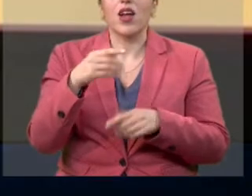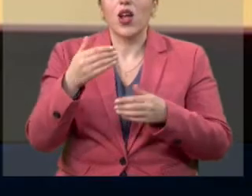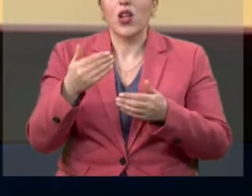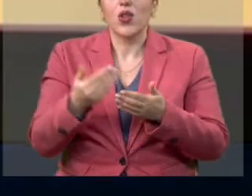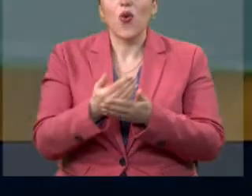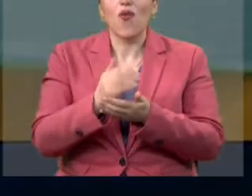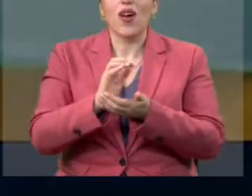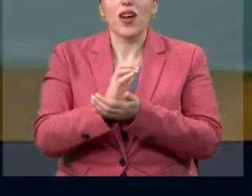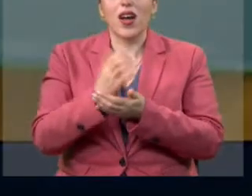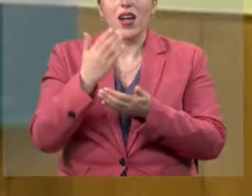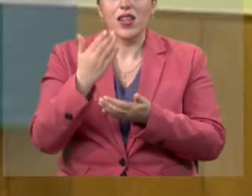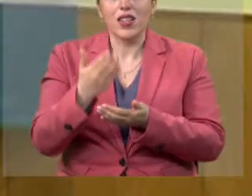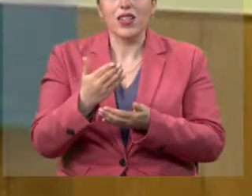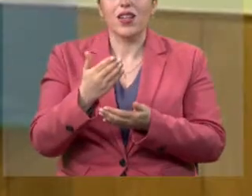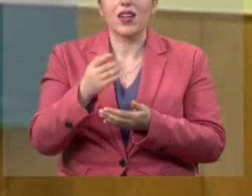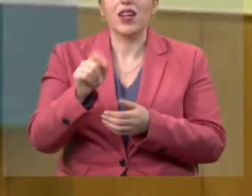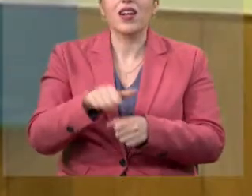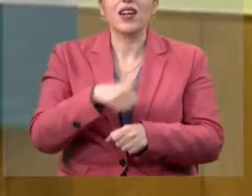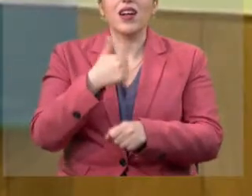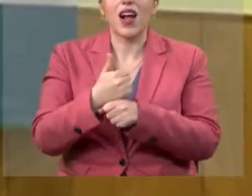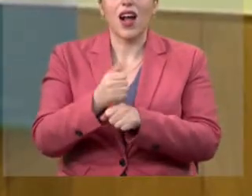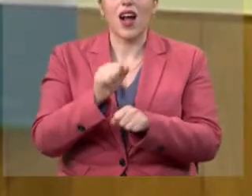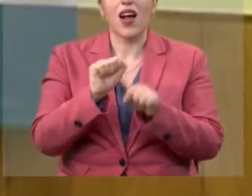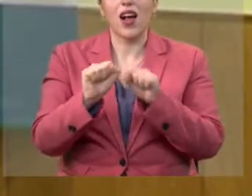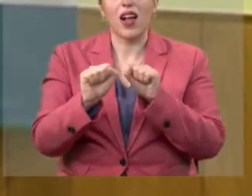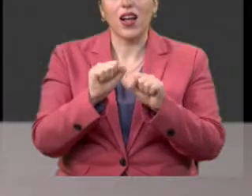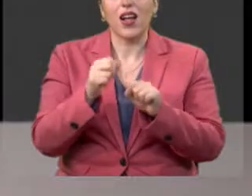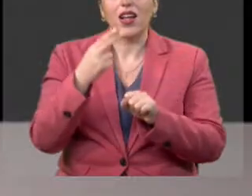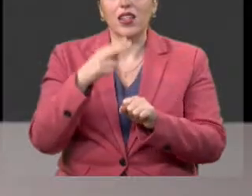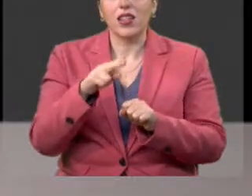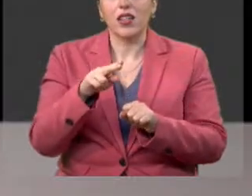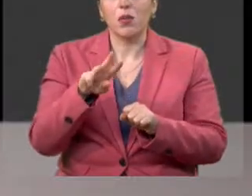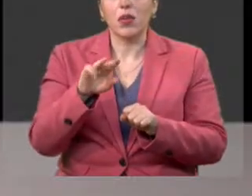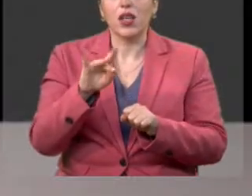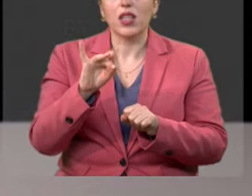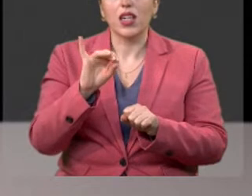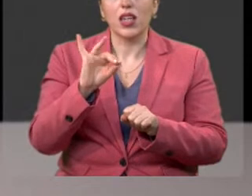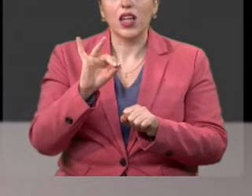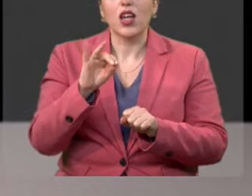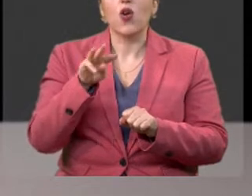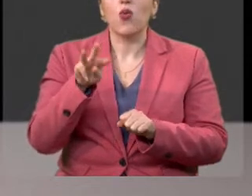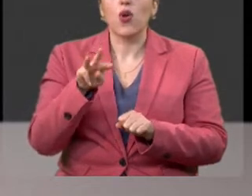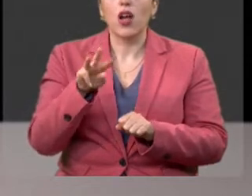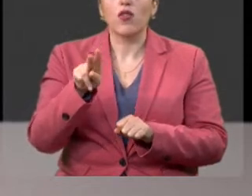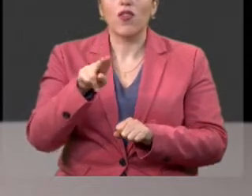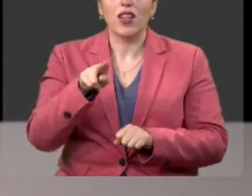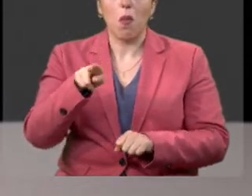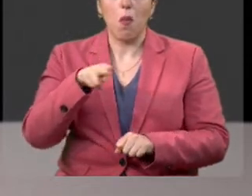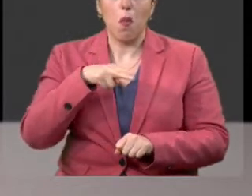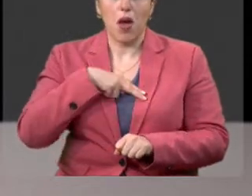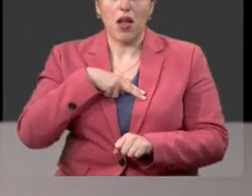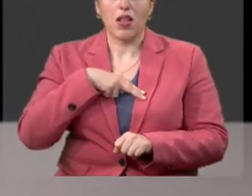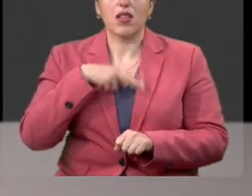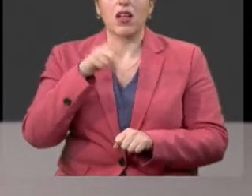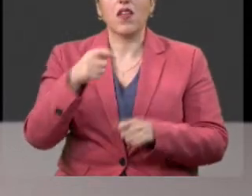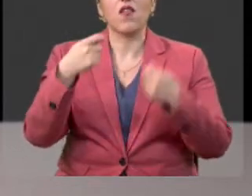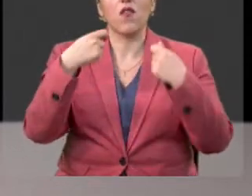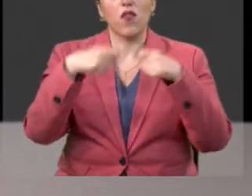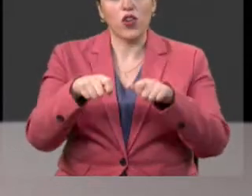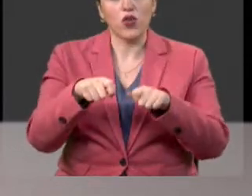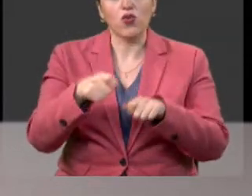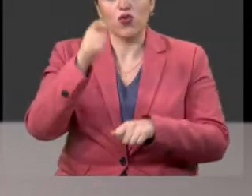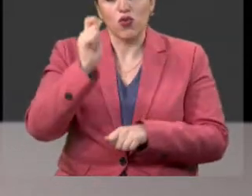գազետա ռուսաստանյան պարբերականի գլխավոր խմբագիր Դմիտրի Մուրատովը Մեդալը կներկայացնի աջուրդի